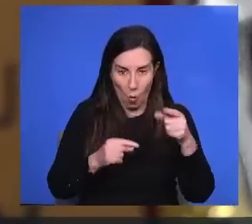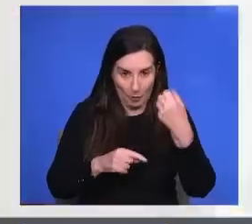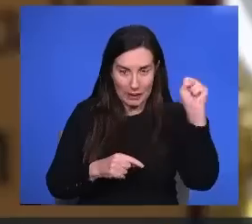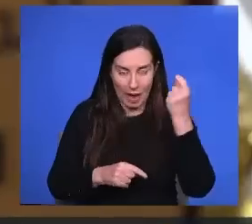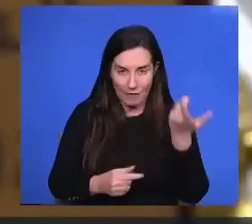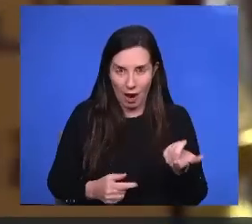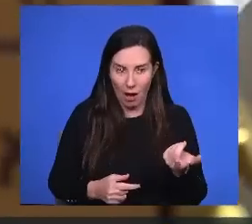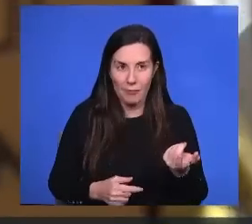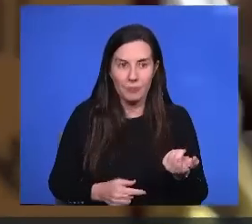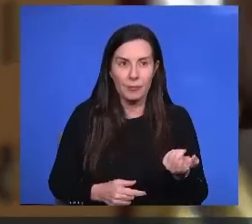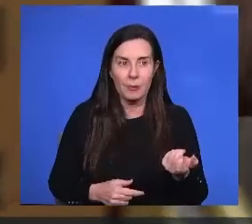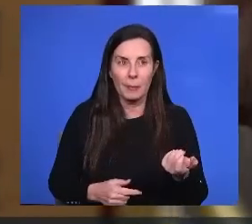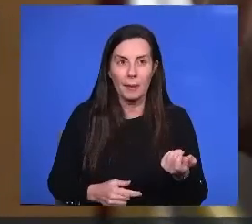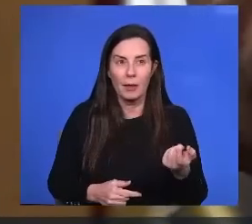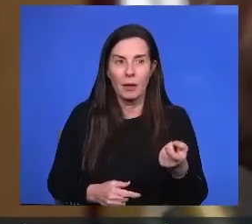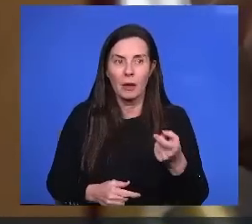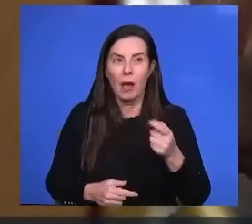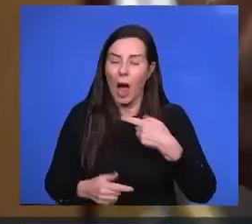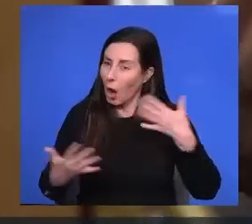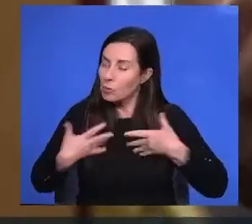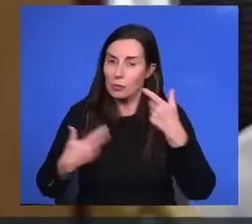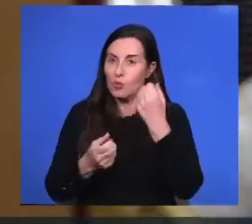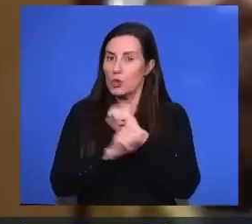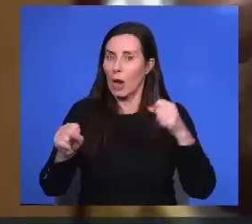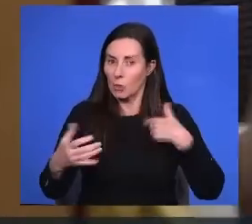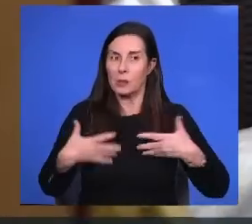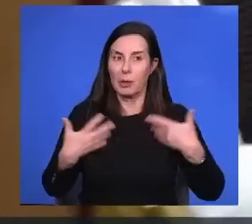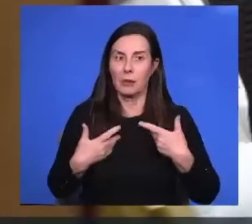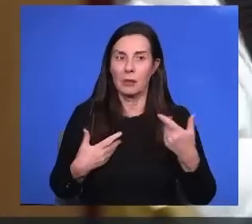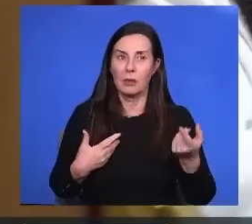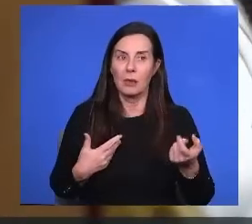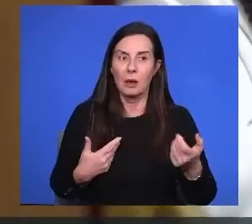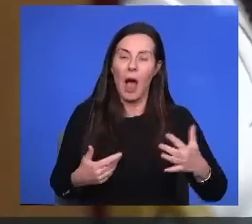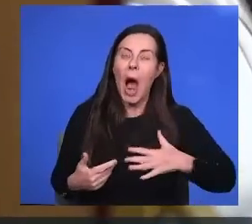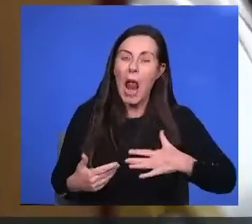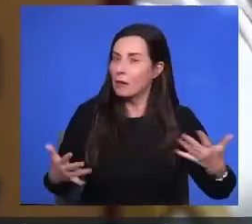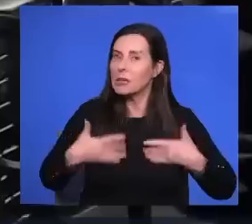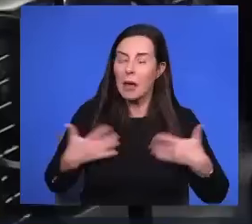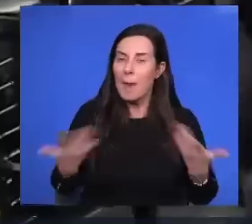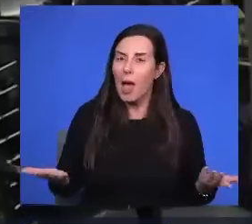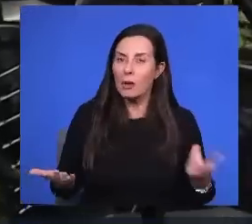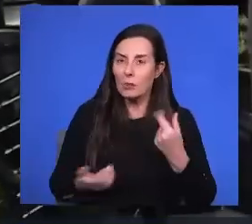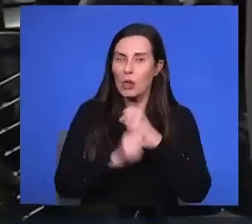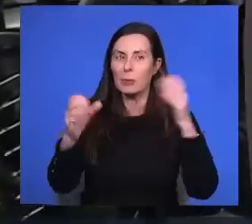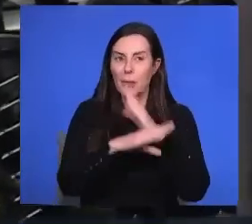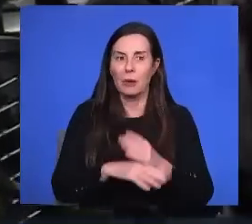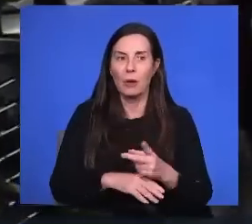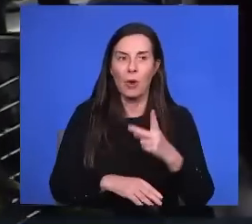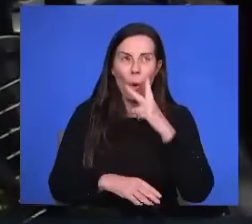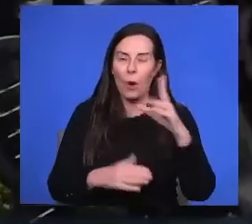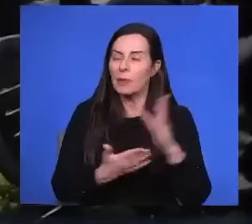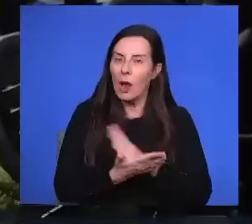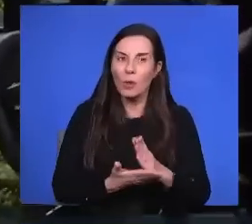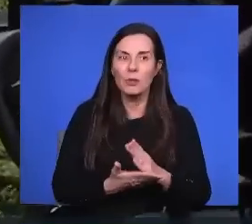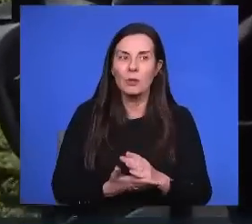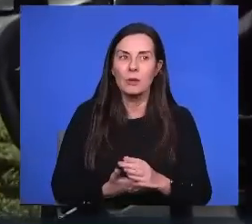עבירה. הרי אין, לא מסתירים שאנחנו שמחים על השחרור. זה לא יהיה, הלב שלנו שמח. אתה רואים פה את ההכנות,